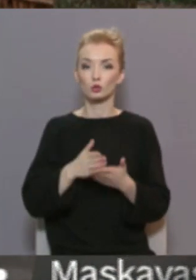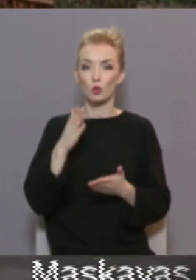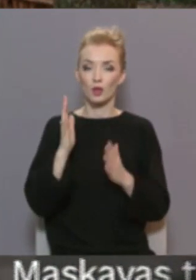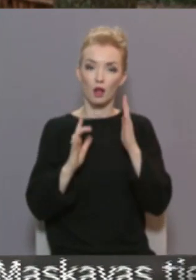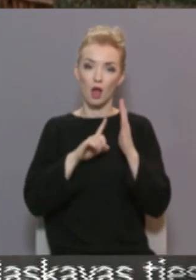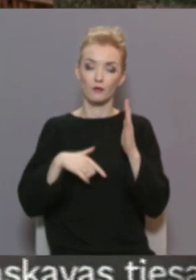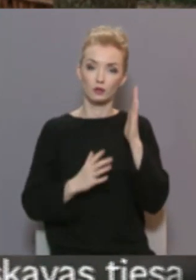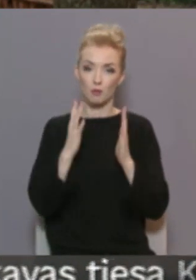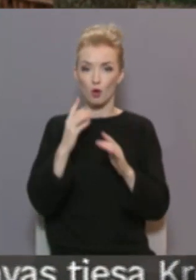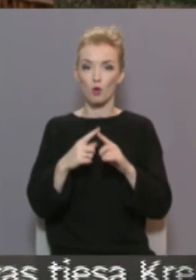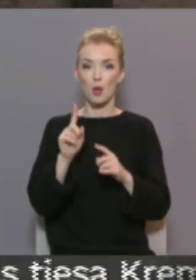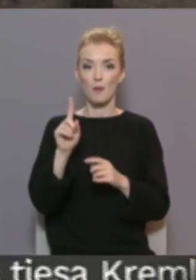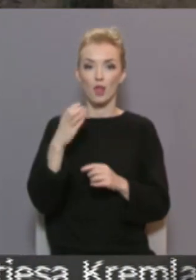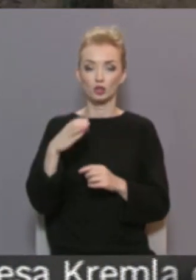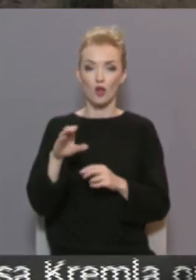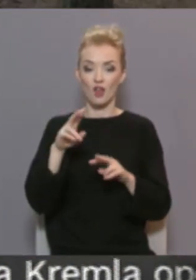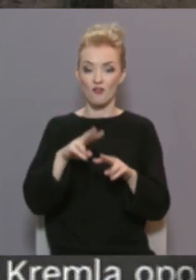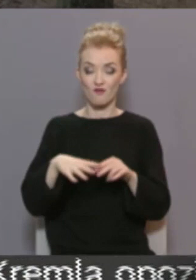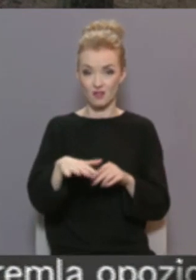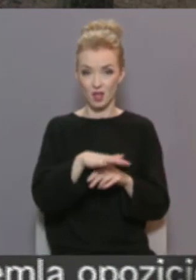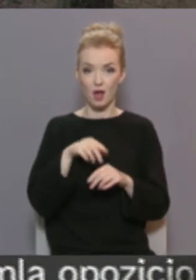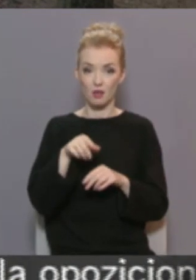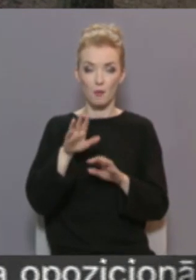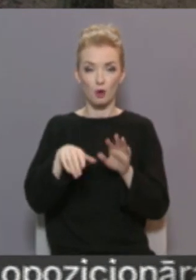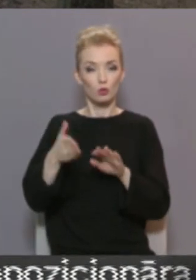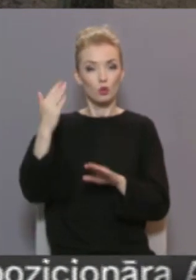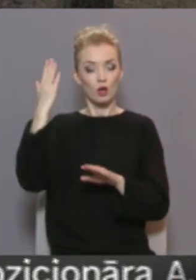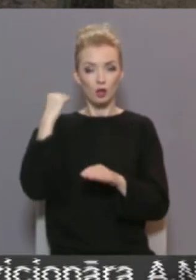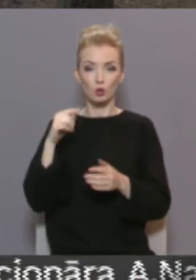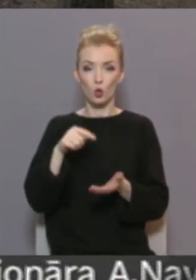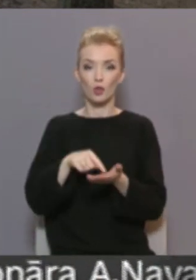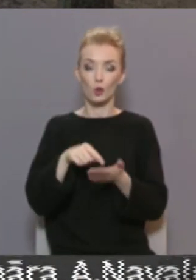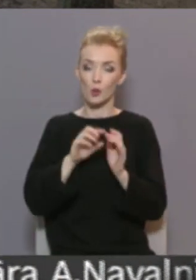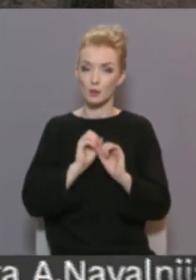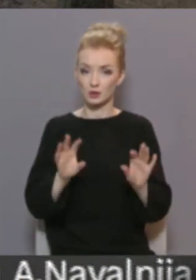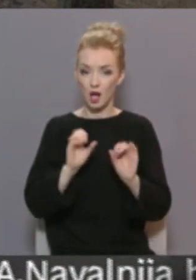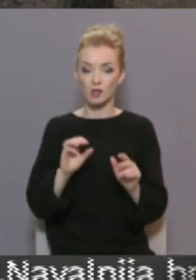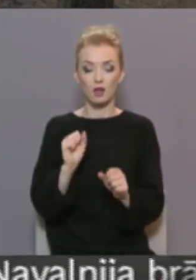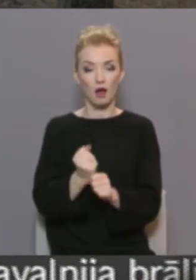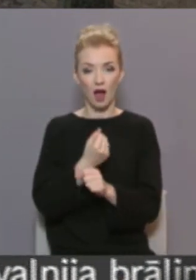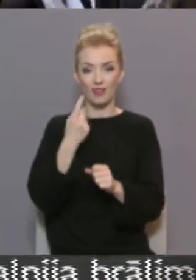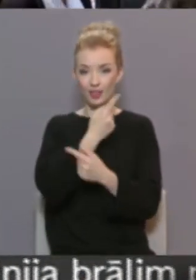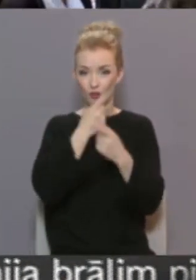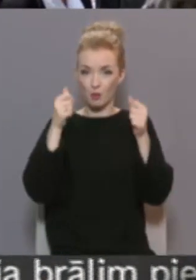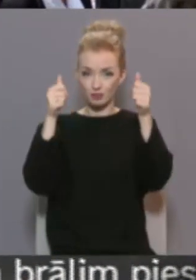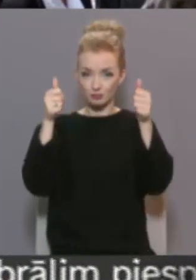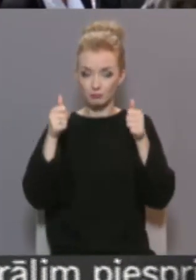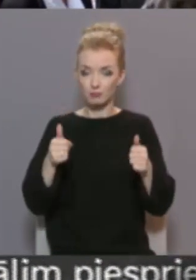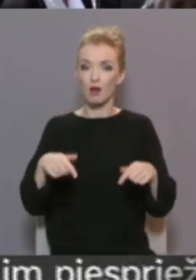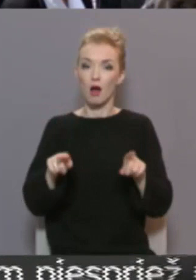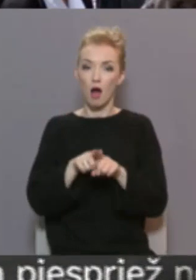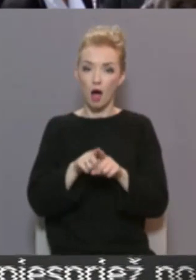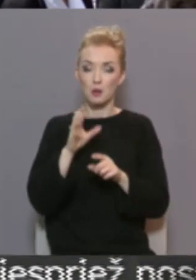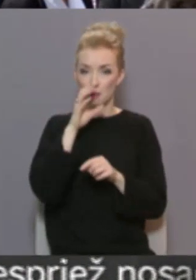mežos, un Pētera Čevera bunkurs ir vieta, kur par tā laika notikumiem stāsta ne tikai izvietotie informācijas materiāli, bet arī